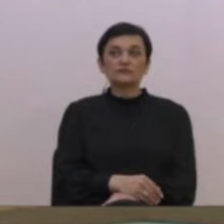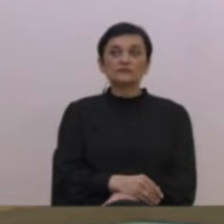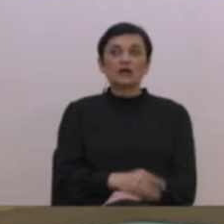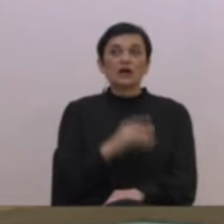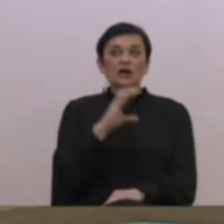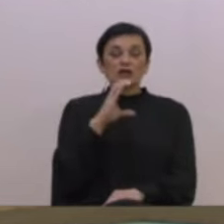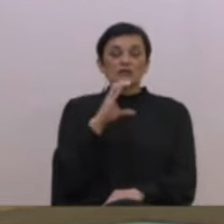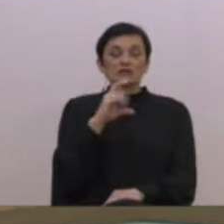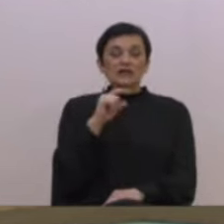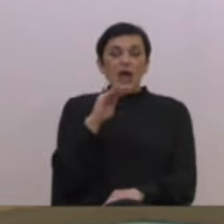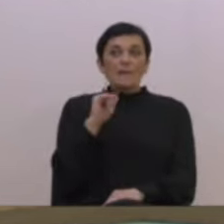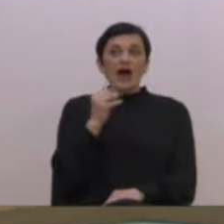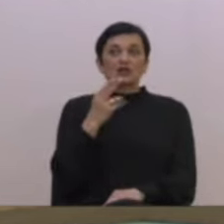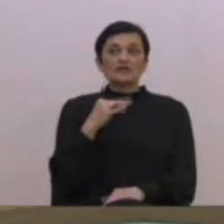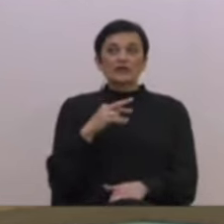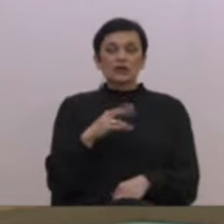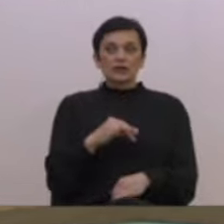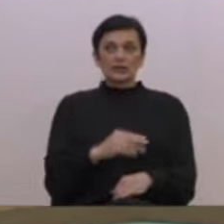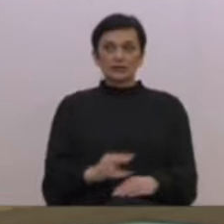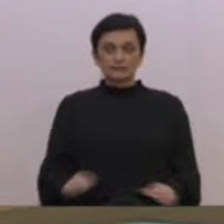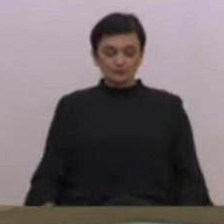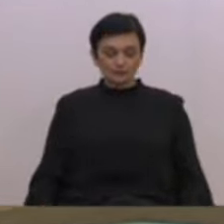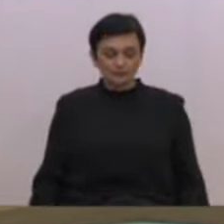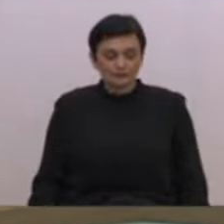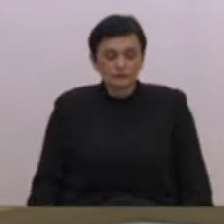ეკა სეფაშვილი.